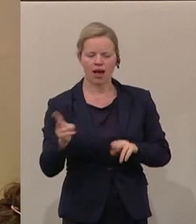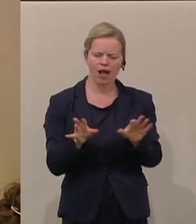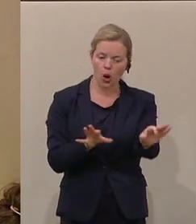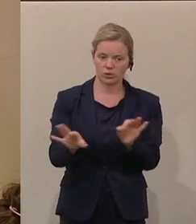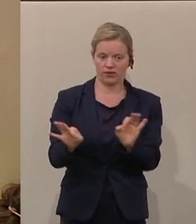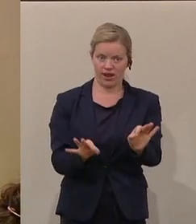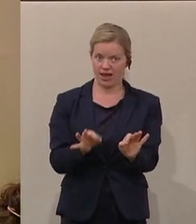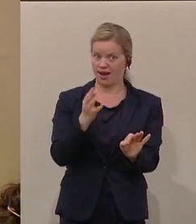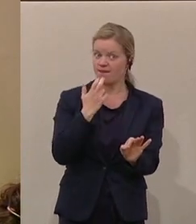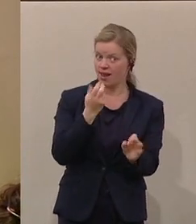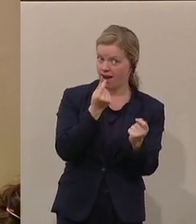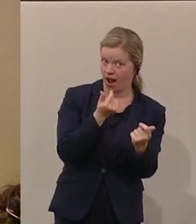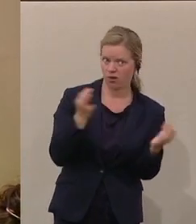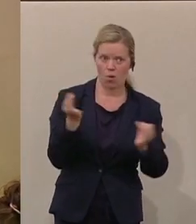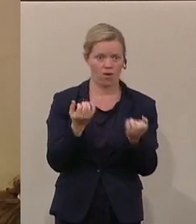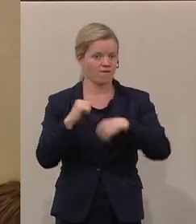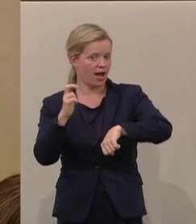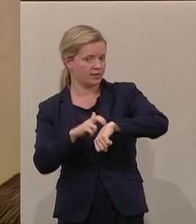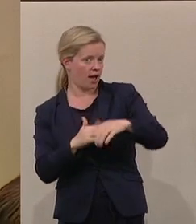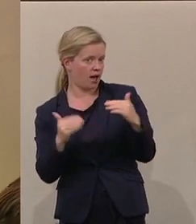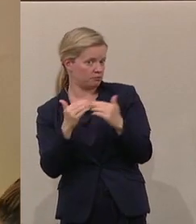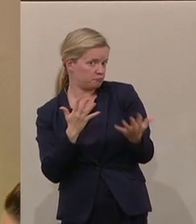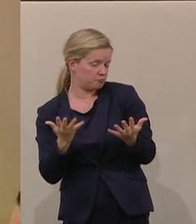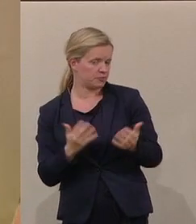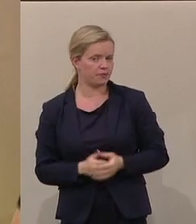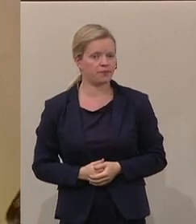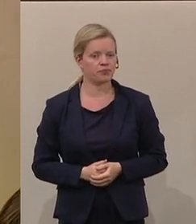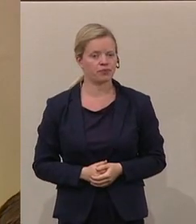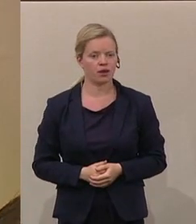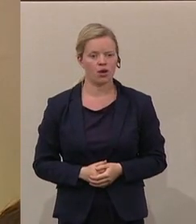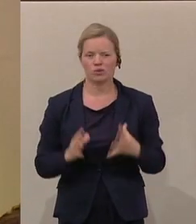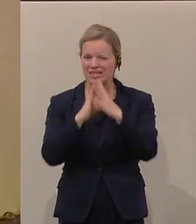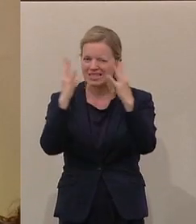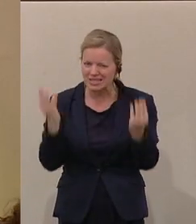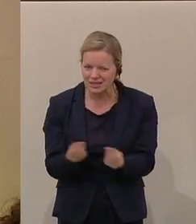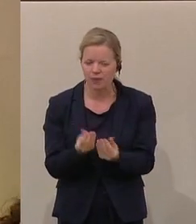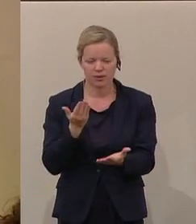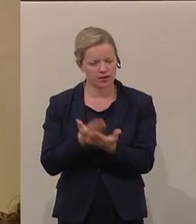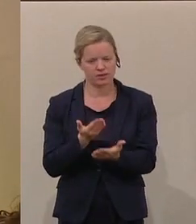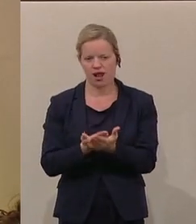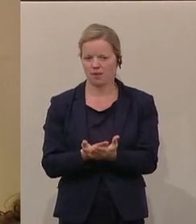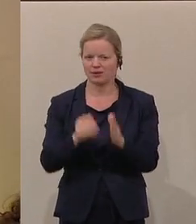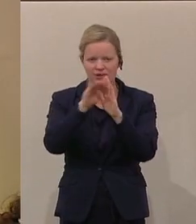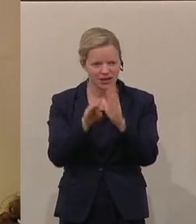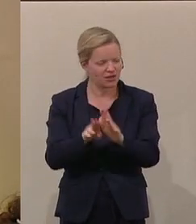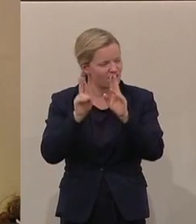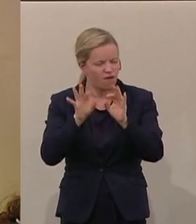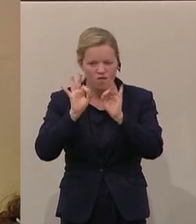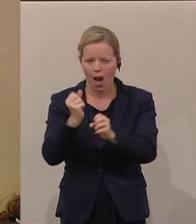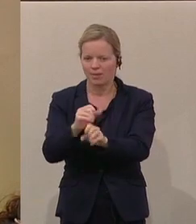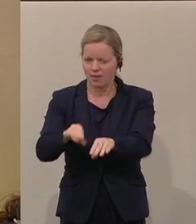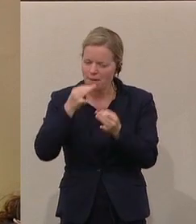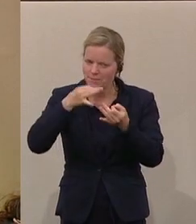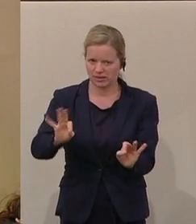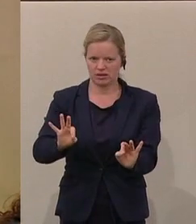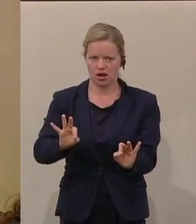auszusuchen, will ich das Geld haben oder will ich die Freizeit haben. Und insgesamt ist es damit eine Verbesserung auch für die Arbeitnehmer. Und hören Sie